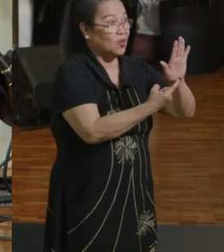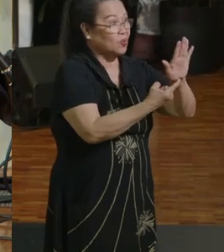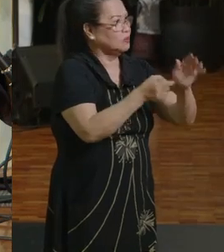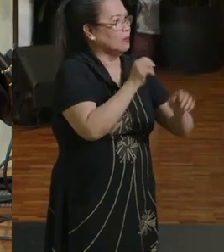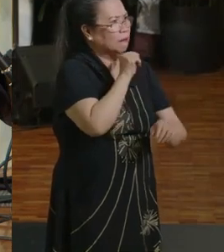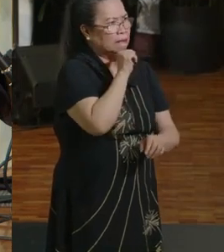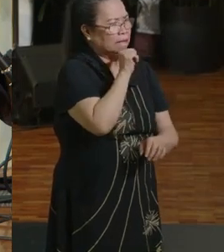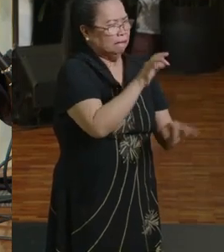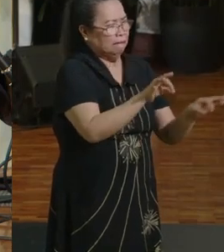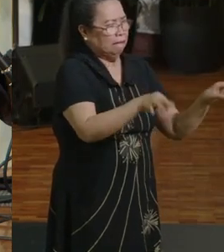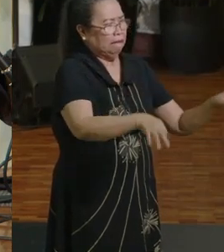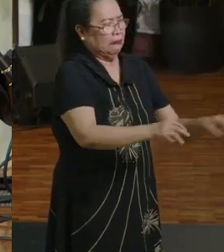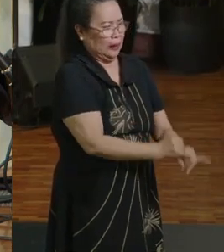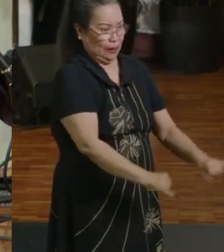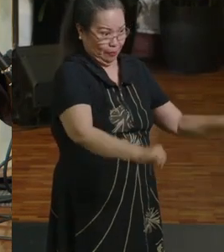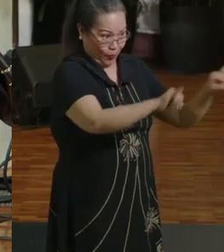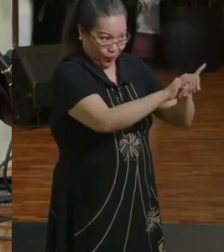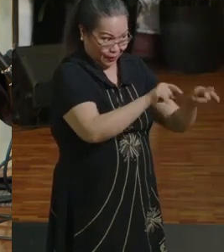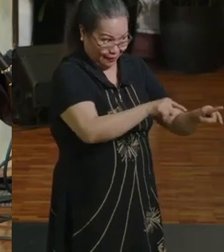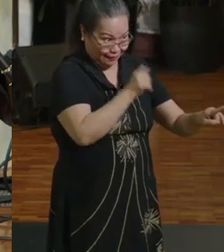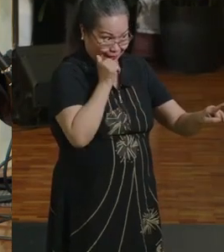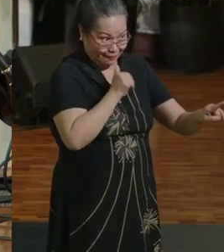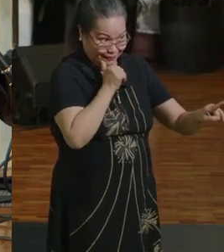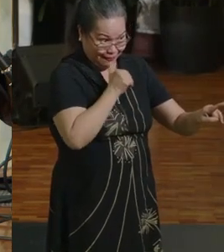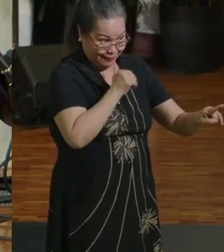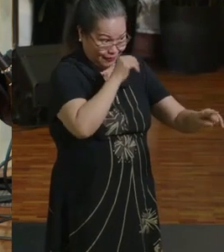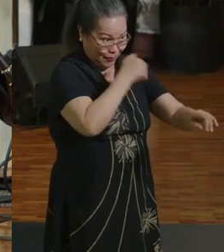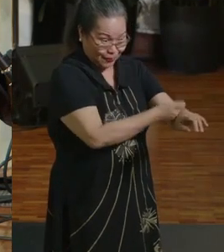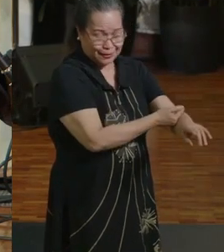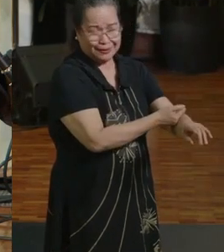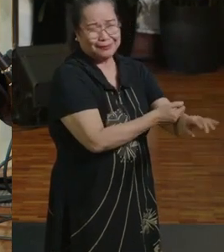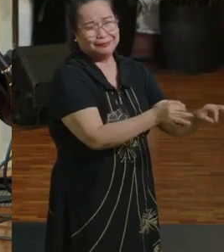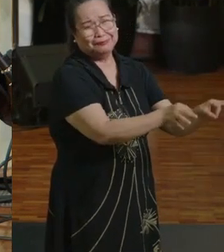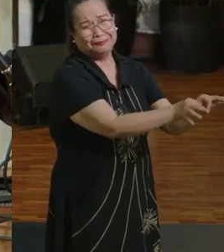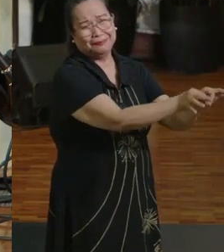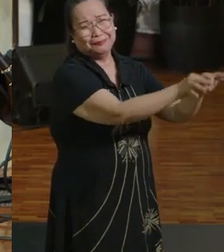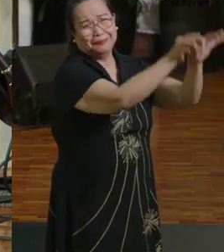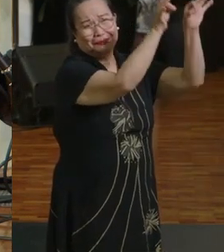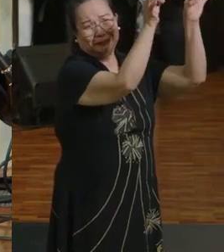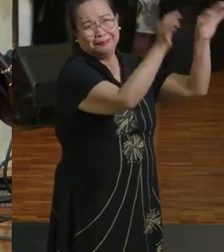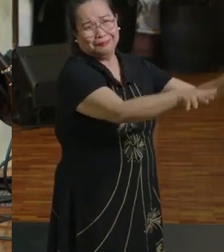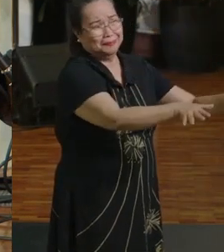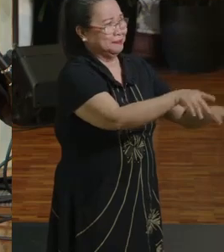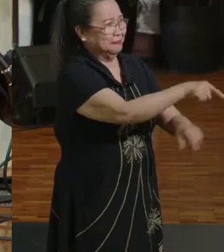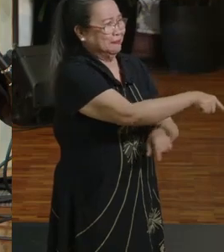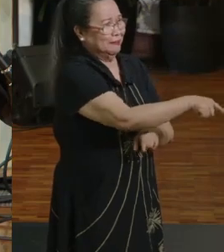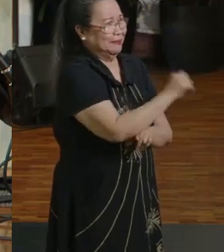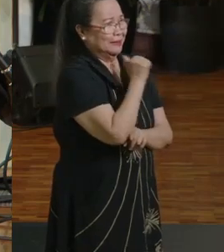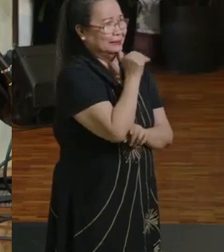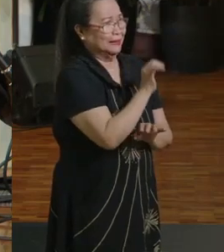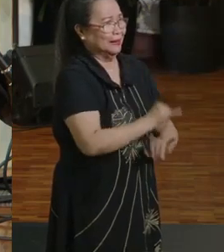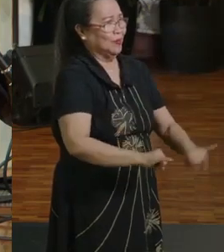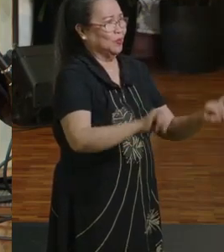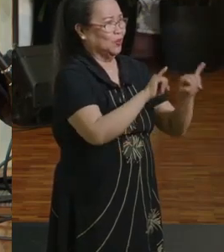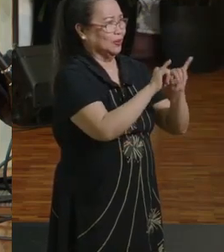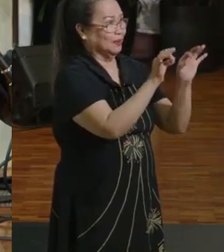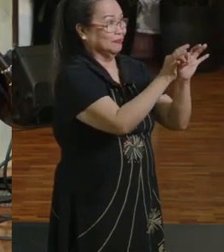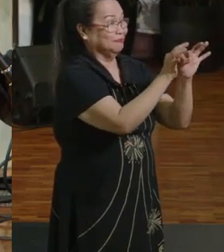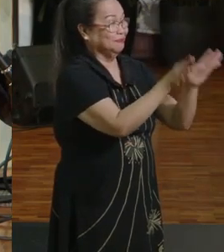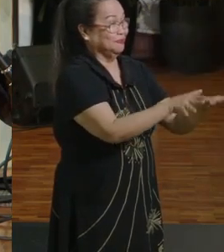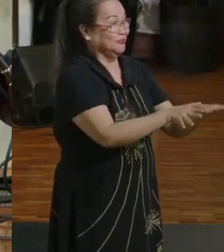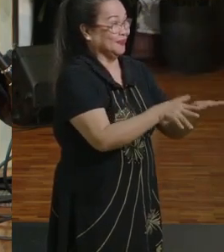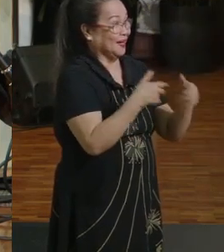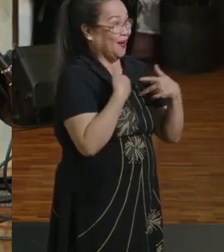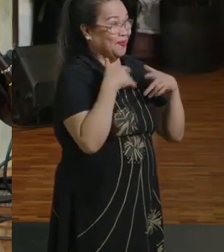nakikitang halaga sa buhay ng mga batang babae. In fact, may mga